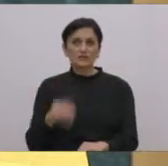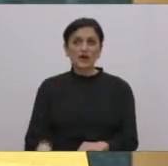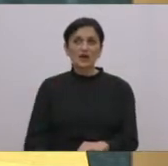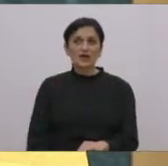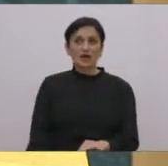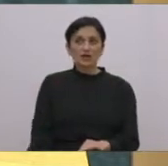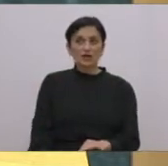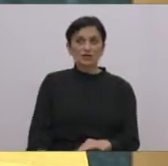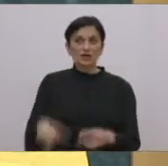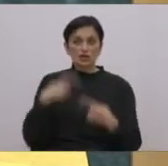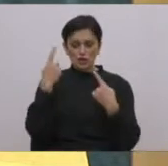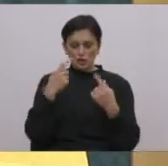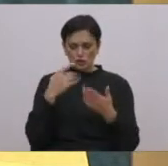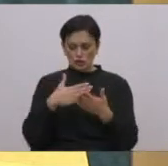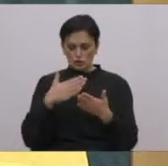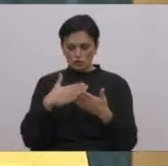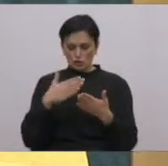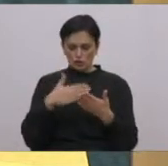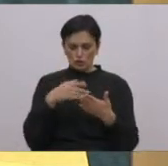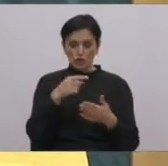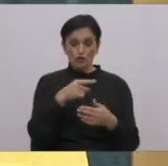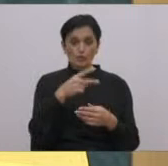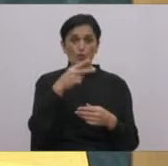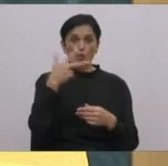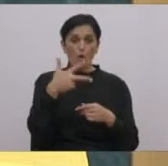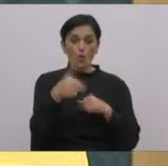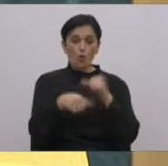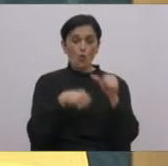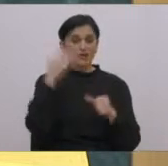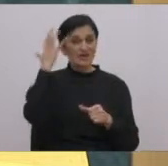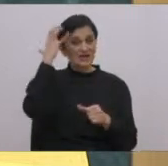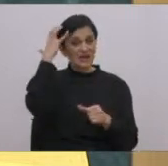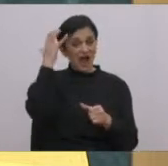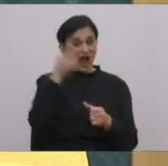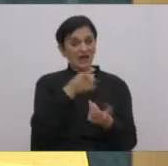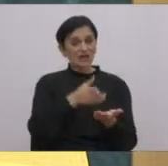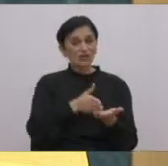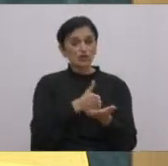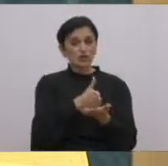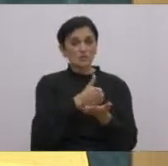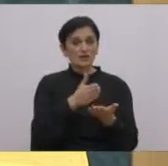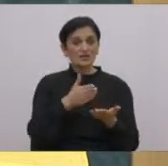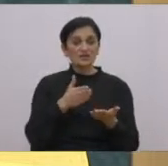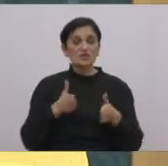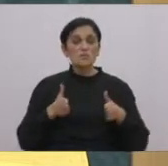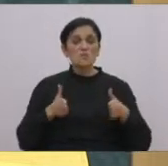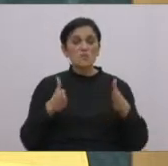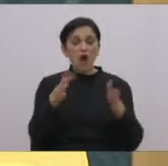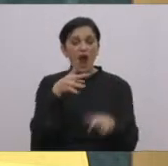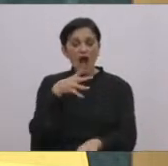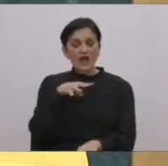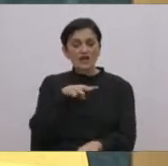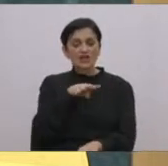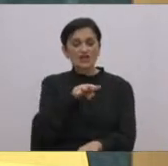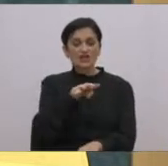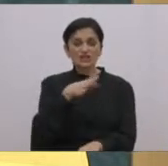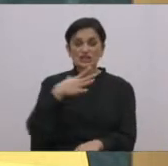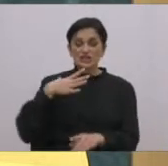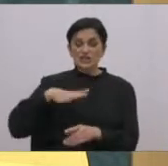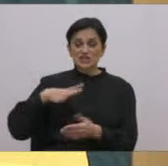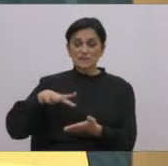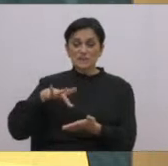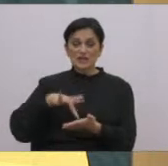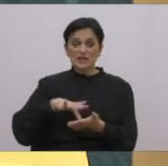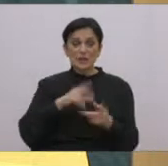გაქვთ ინფორმაცია, რომ ხედვა 2030-ის მიხედვით კახეთის მიმართულებით მაგისტრალთან ერთად, რომელიც მთლიანად თბილისიდან ბაკურს ეხებოდა